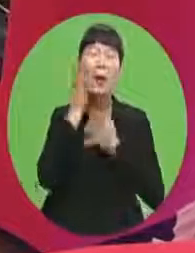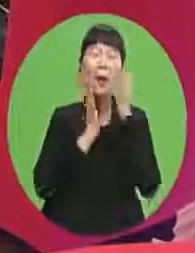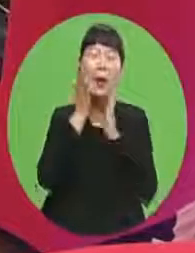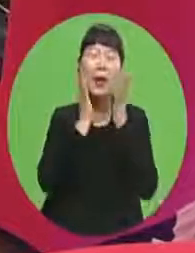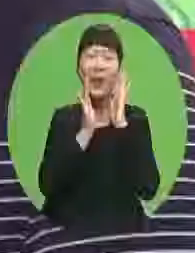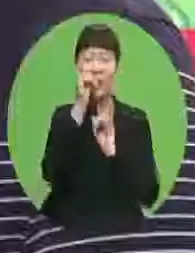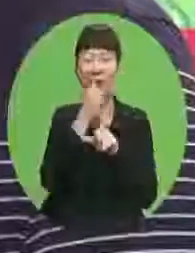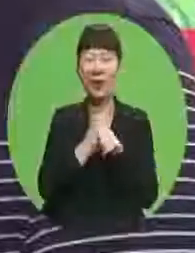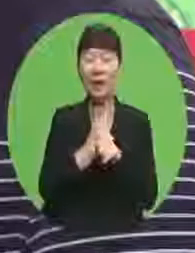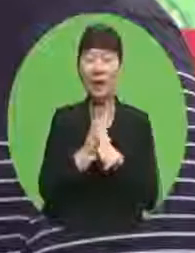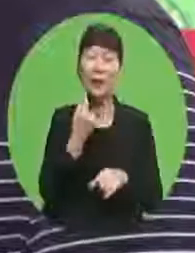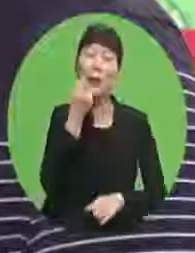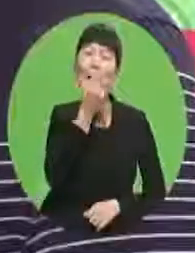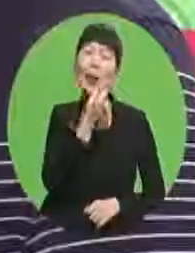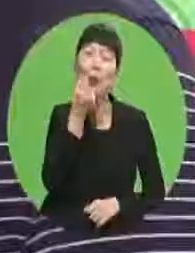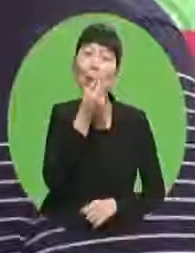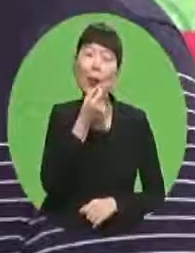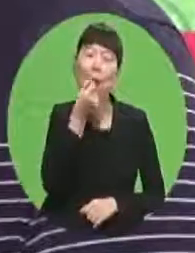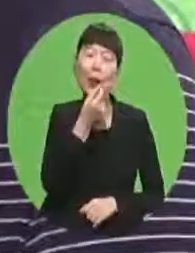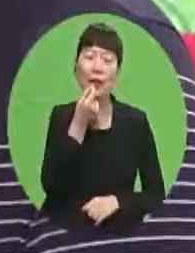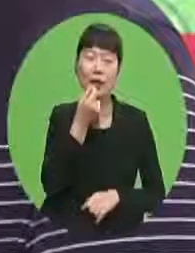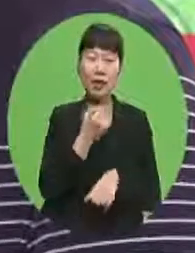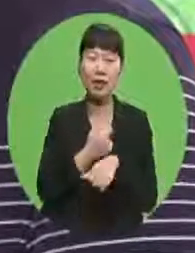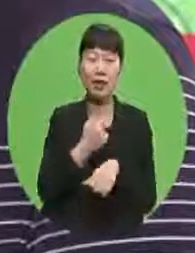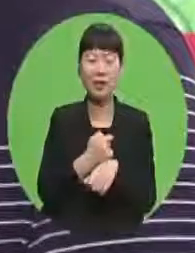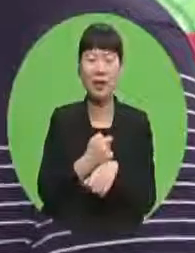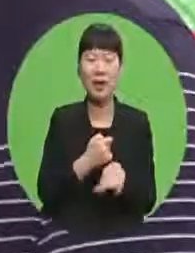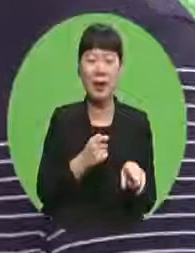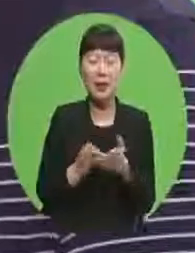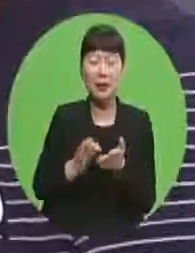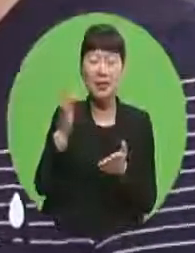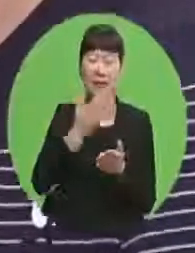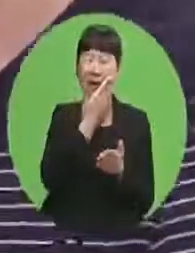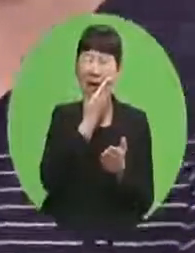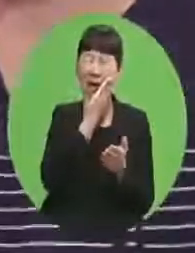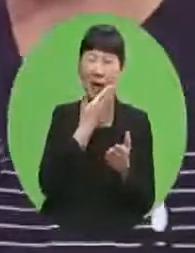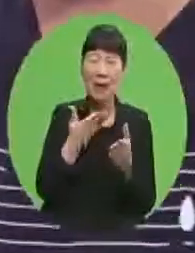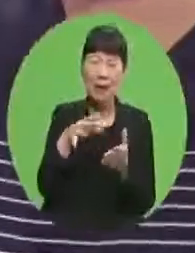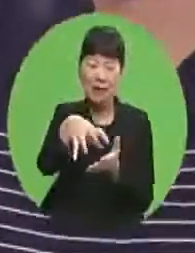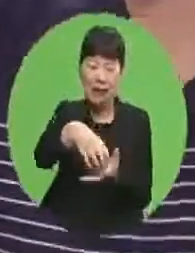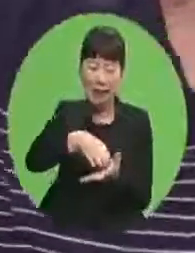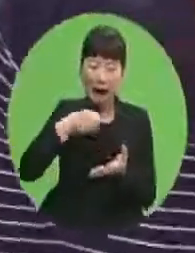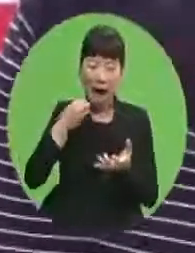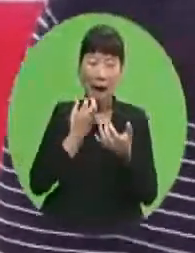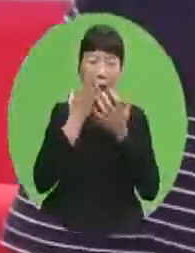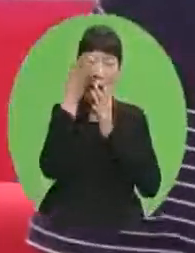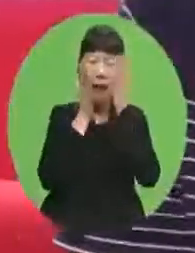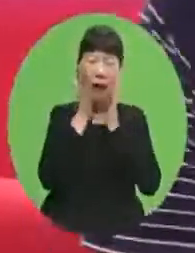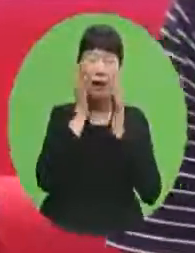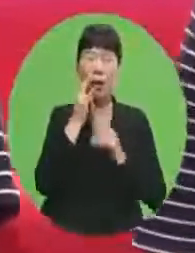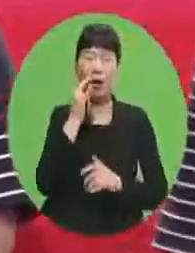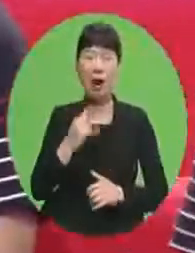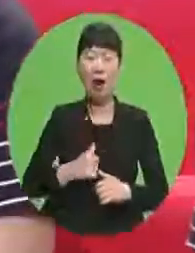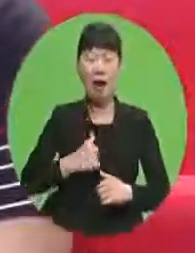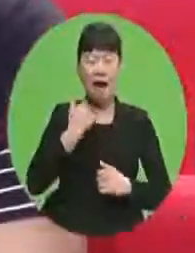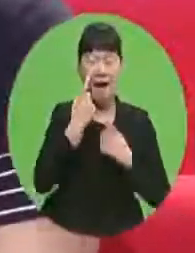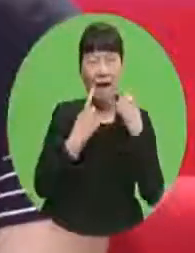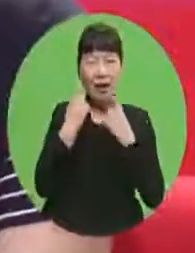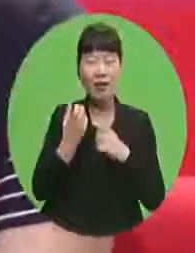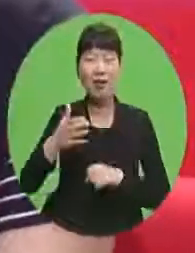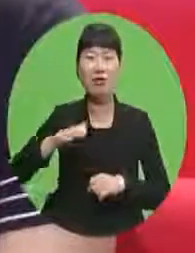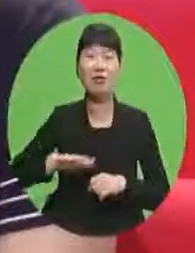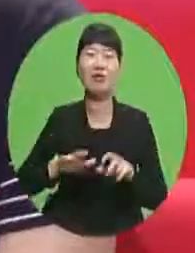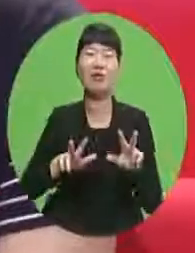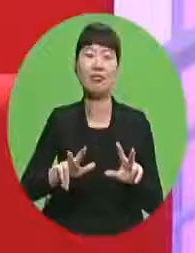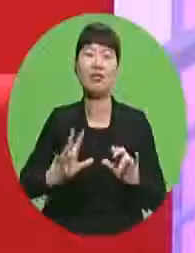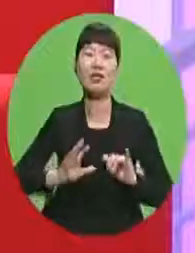발라놓고 립스틱 정말 좋은 얼굴에 발라놓고. 립스틱은 낫죠. 비싼 영양크림 막 이렇게 막 발라놓으면 엄마들이 막 그러는데 어쨌든 이처럼 이제